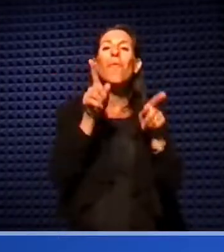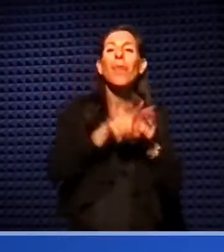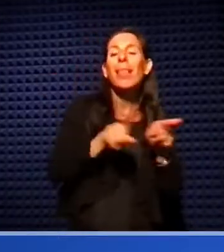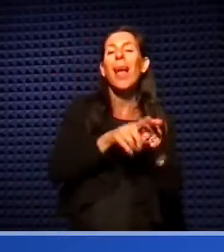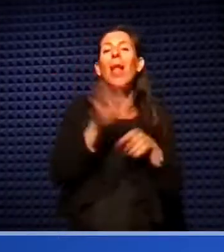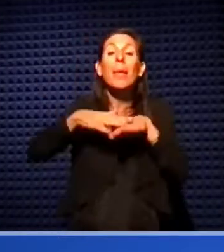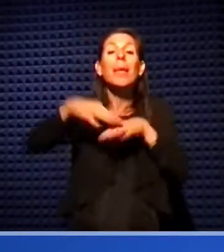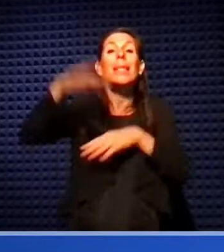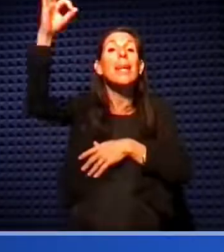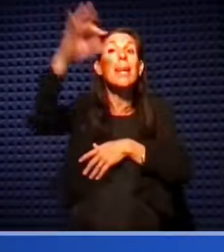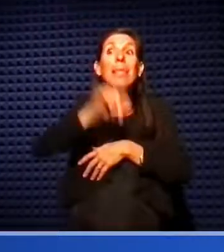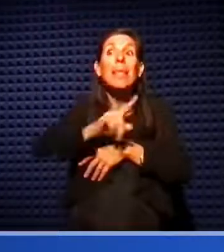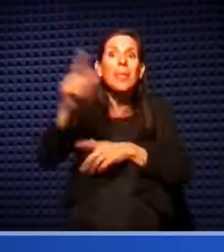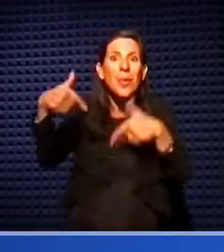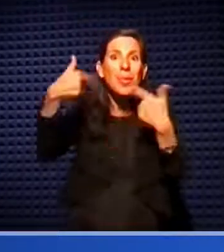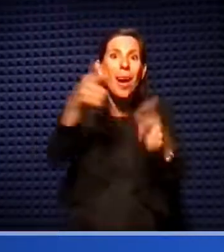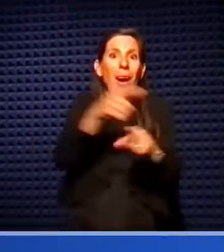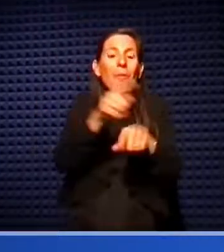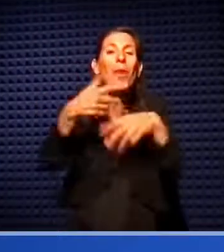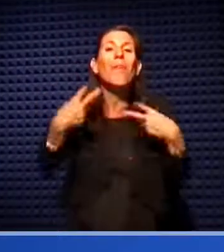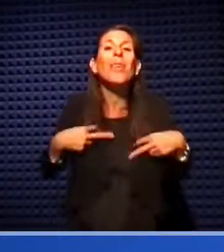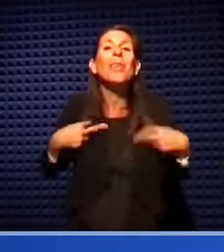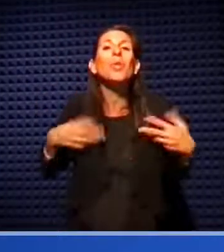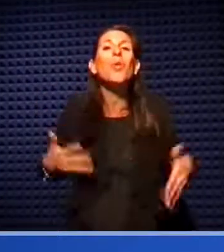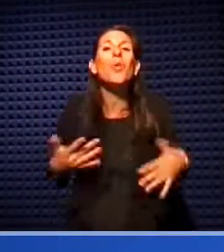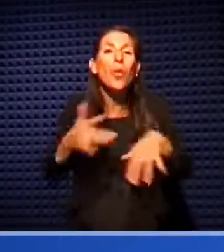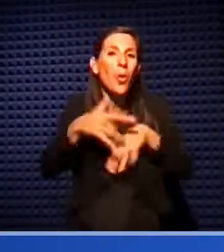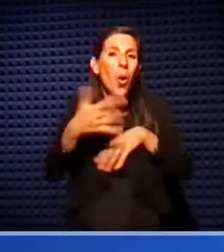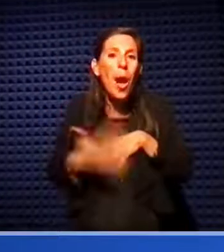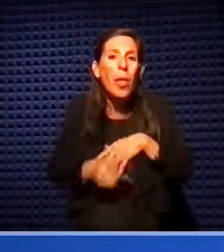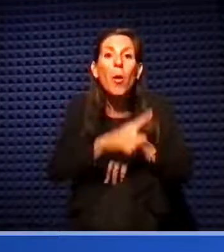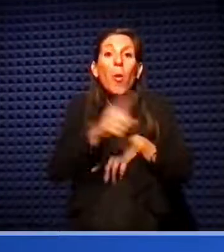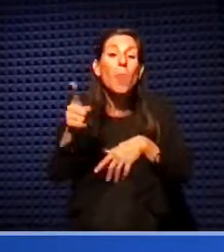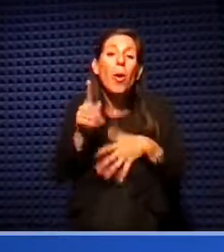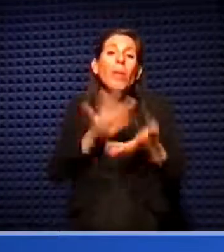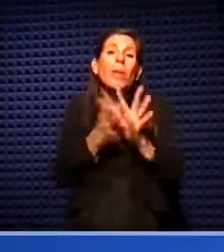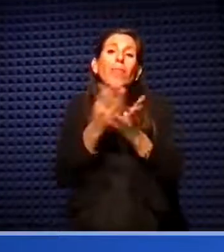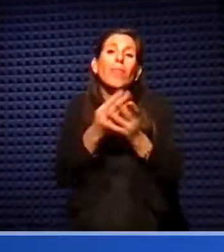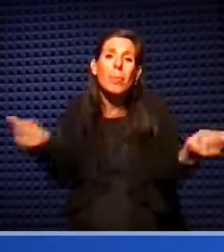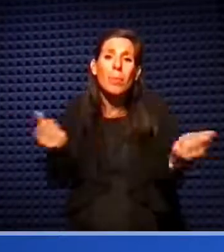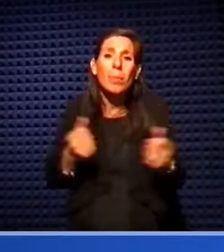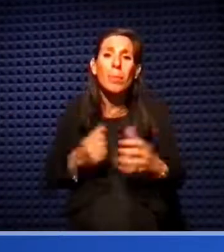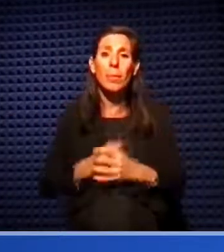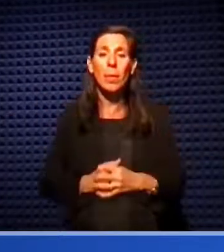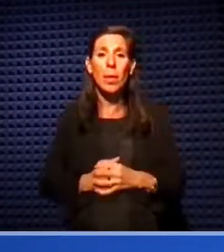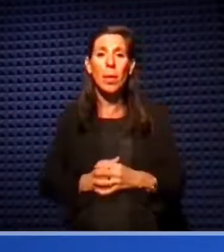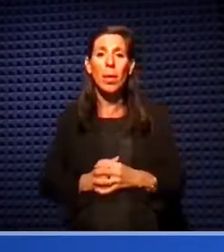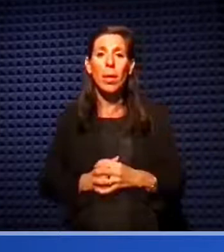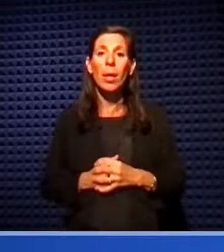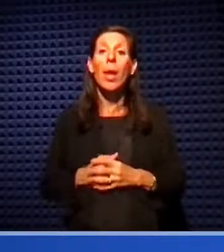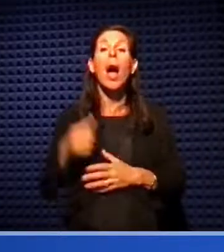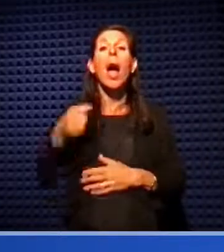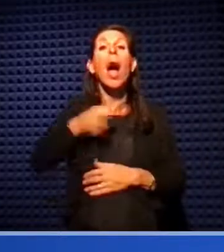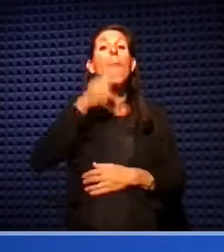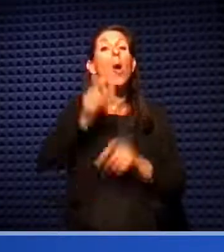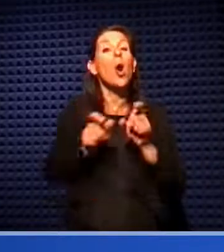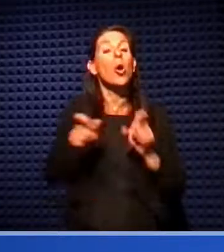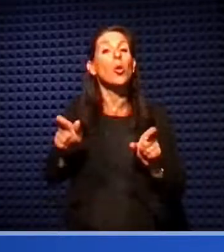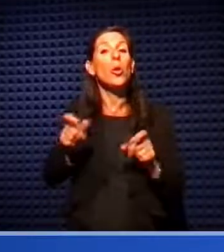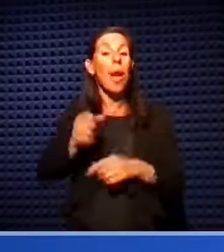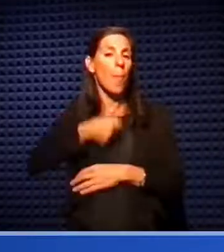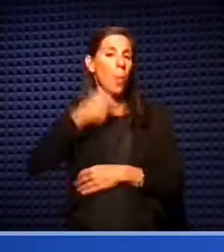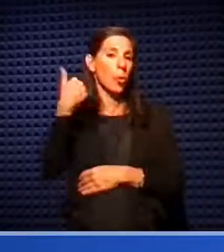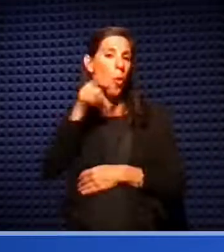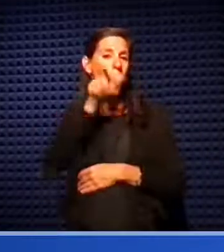no. ኣብዚ ሃዋርያ ጳውሎስ ንሰብ ገላትያ ክገንሕ እንከሎ ዝጥቀመሉ ቃላት ከም ሰማዕናዮ ትርር ዝበለ ቃል እዩ ደስ